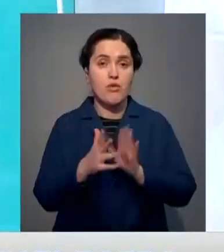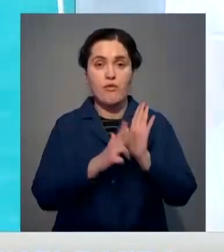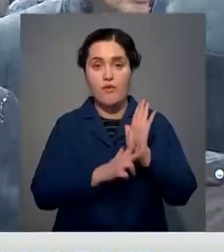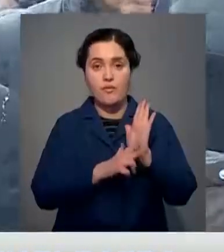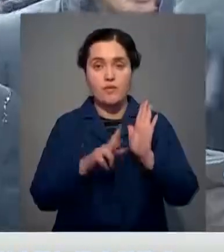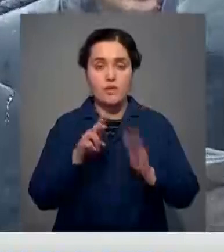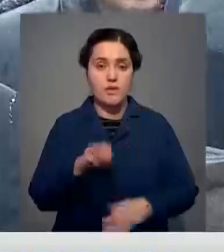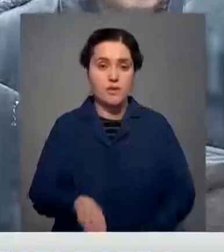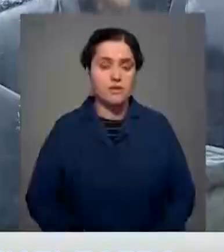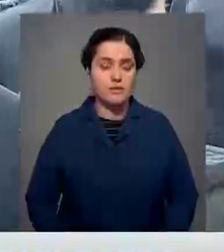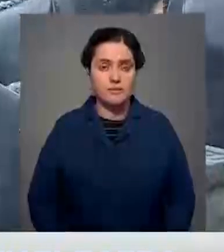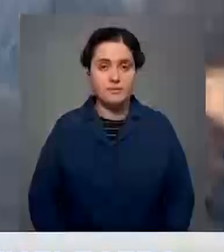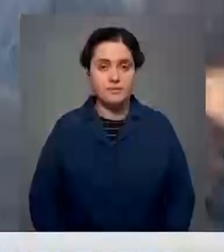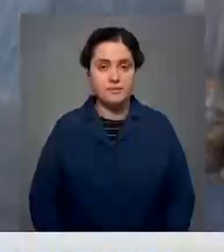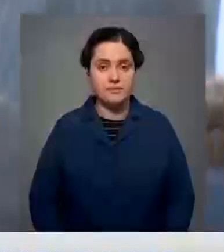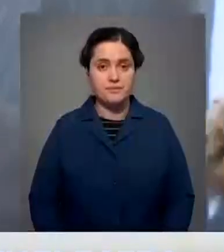лет.